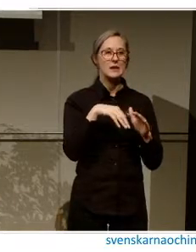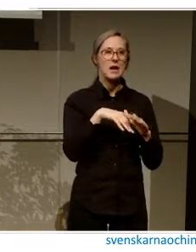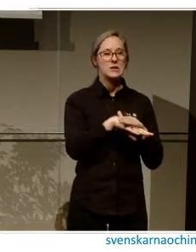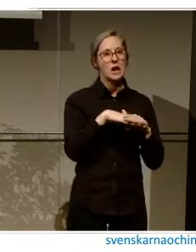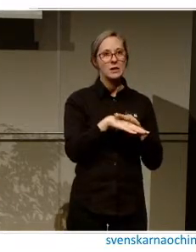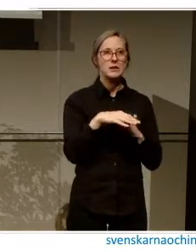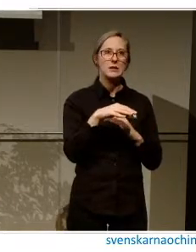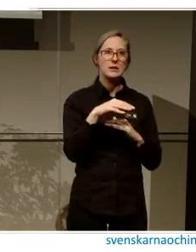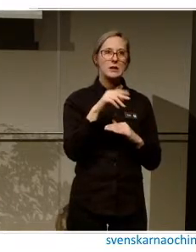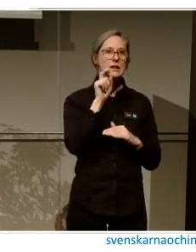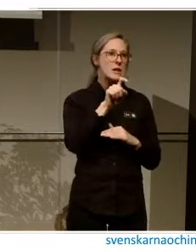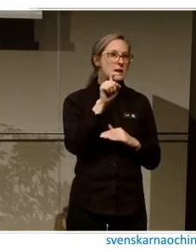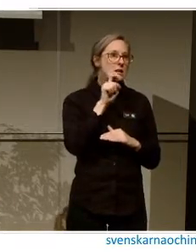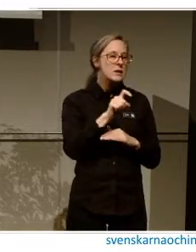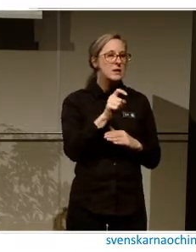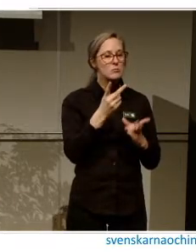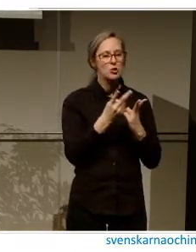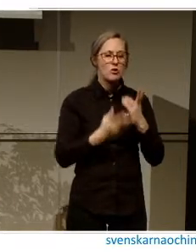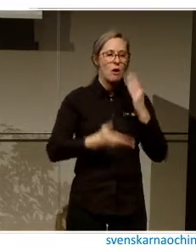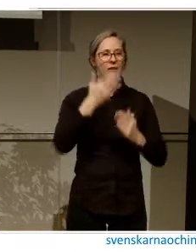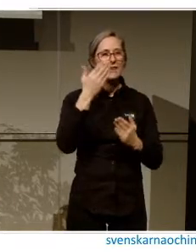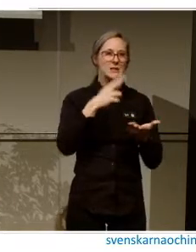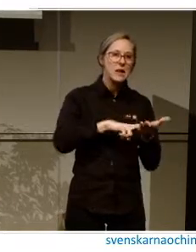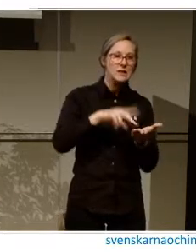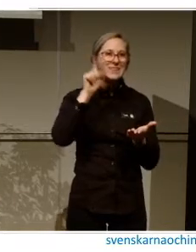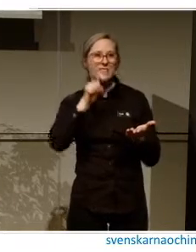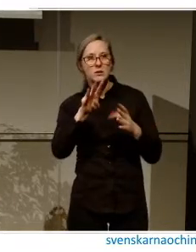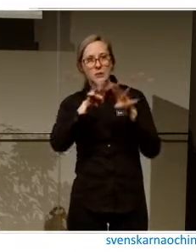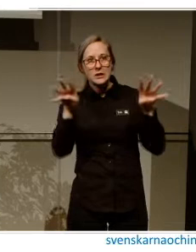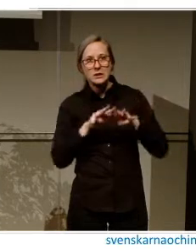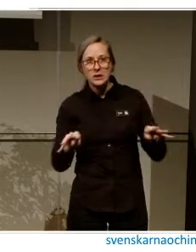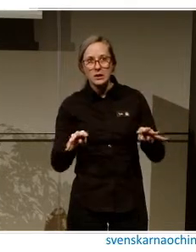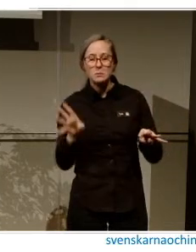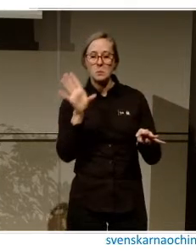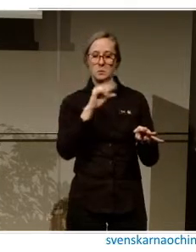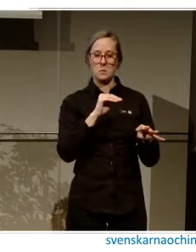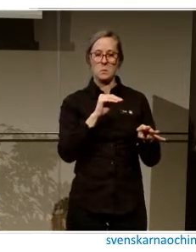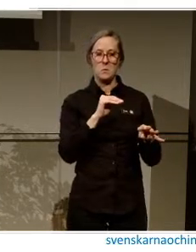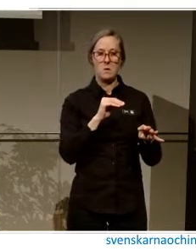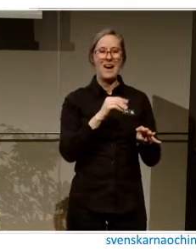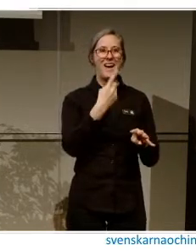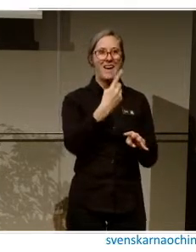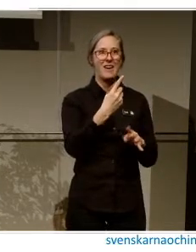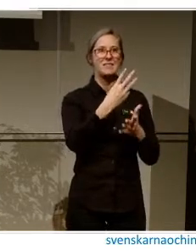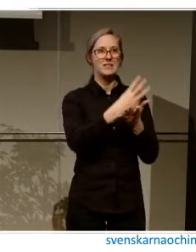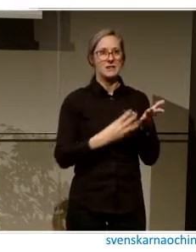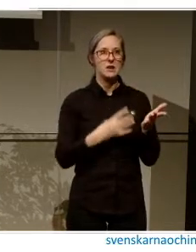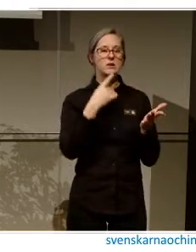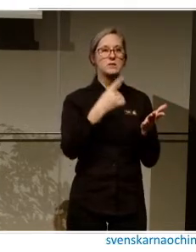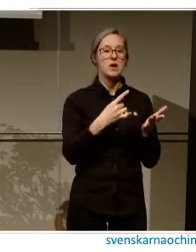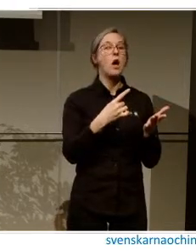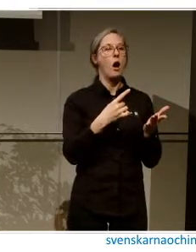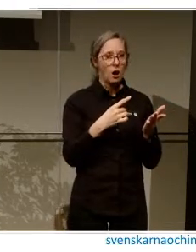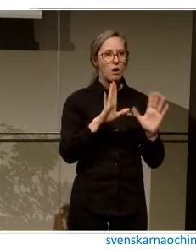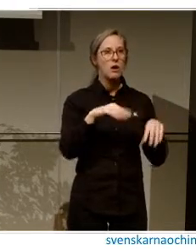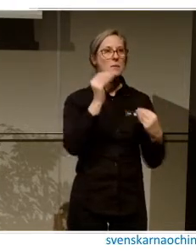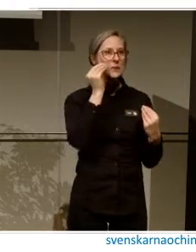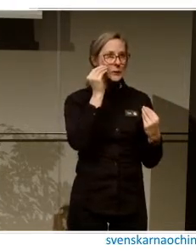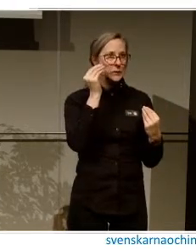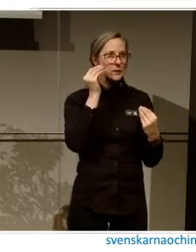att avgöra vad som är sant och falskt på nätet. Det är bara en tredjedel som säger att de har fått